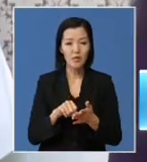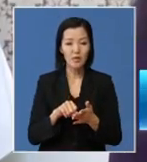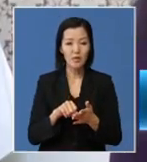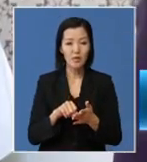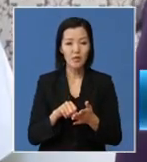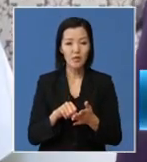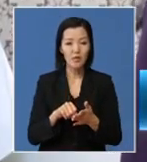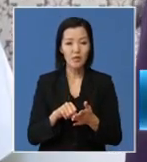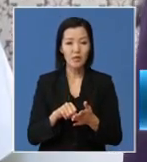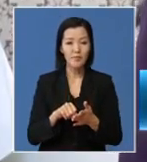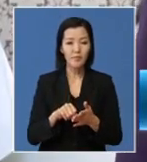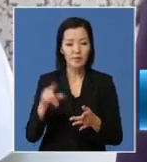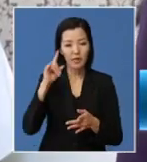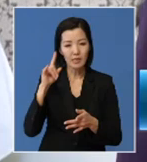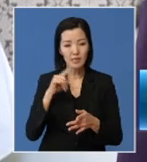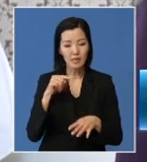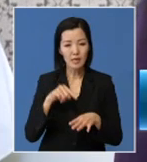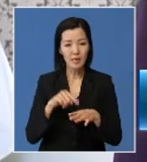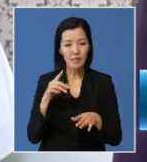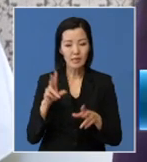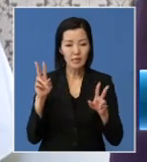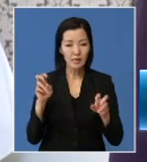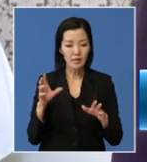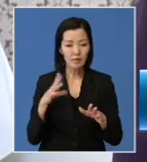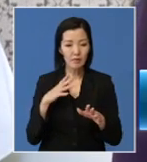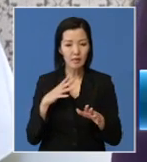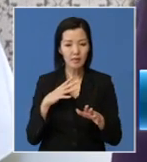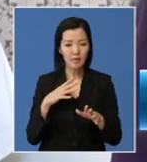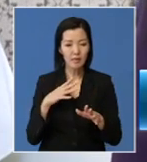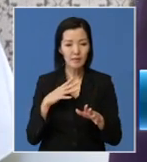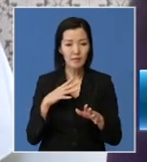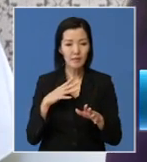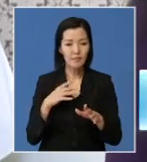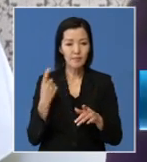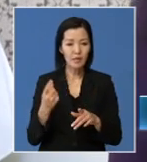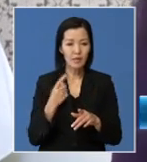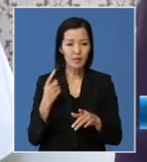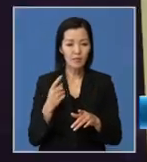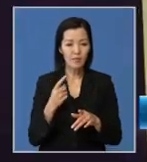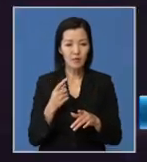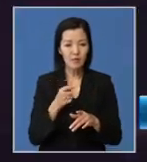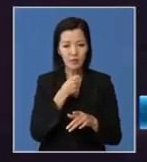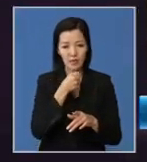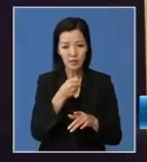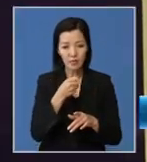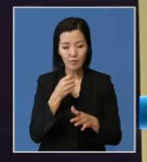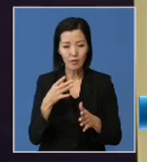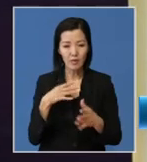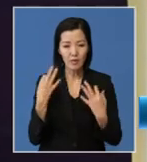сауда соғысы, оның Қазақстанға әсері деген тақырып болатын. Білікті экономистермен сұхбат алдым. Еркін